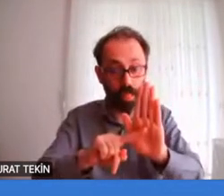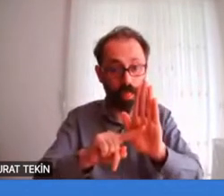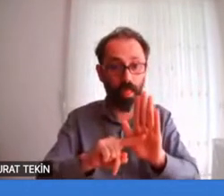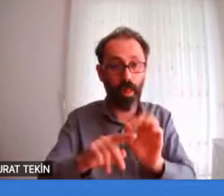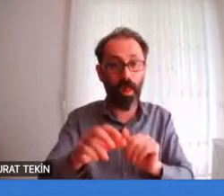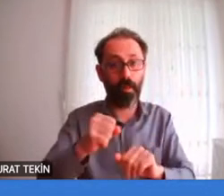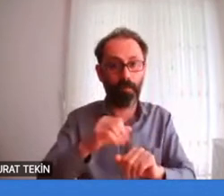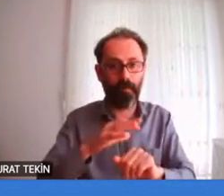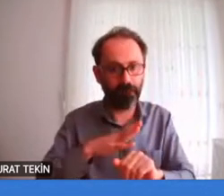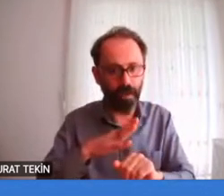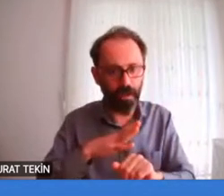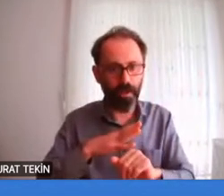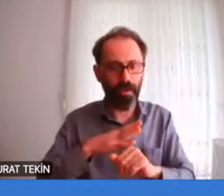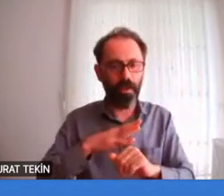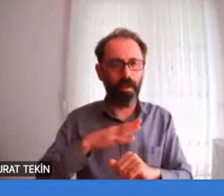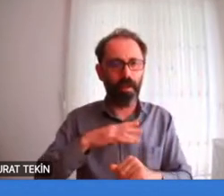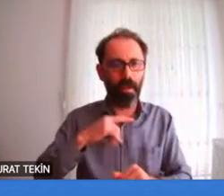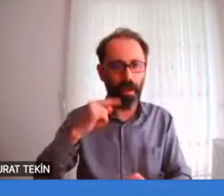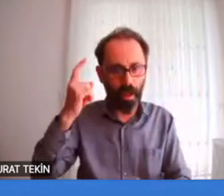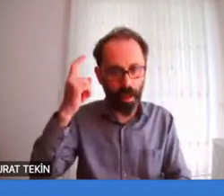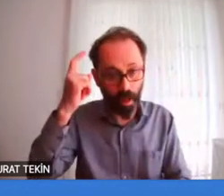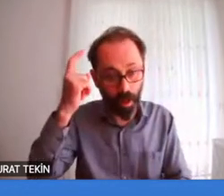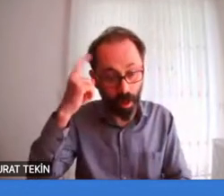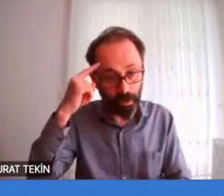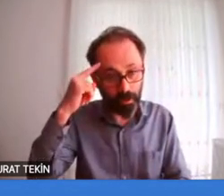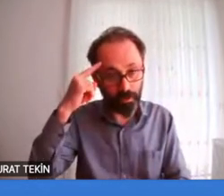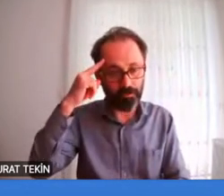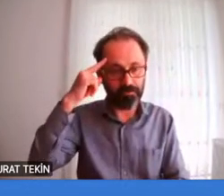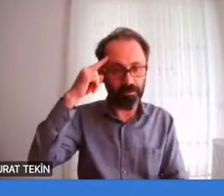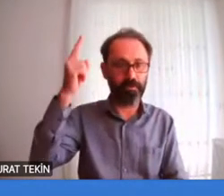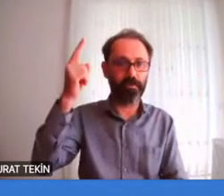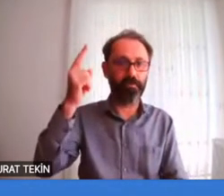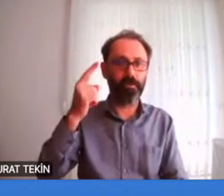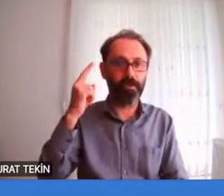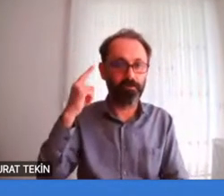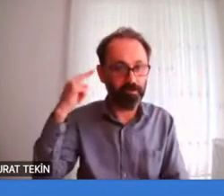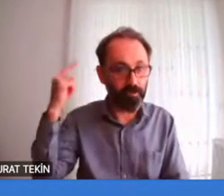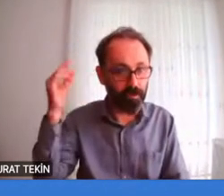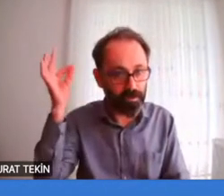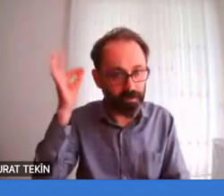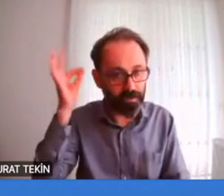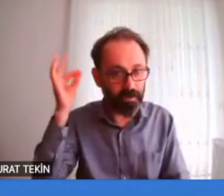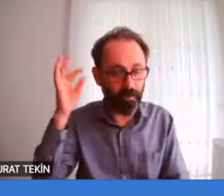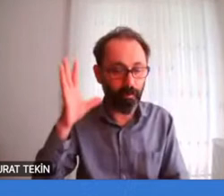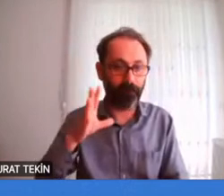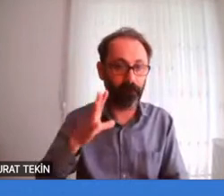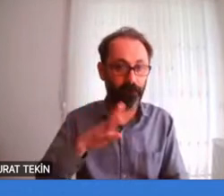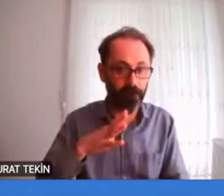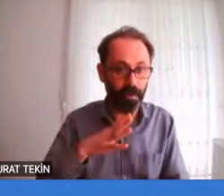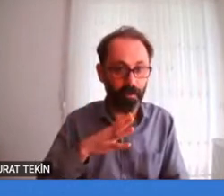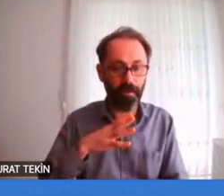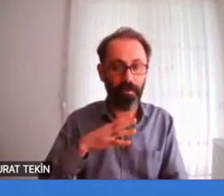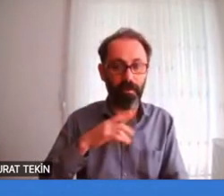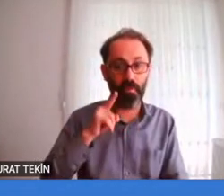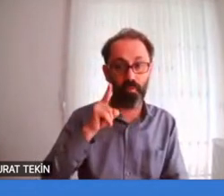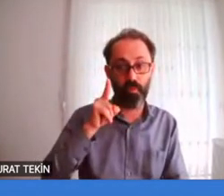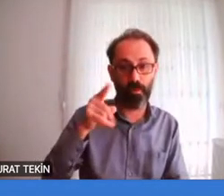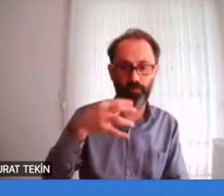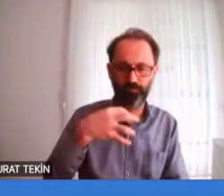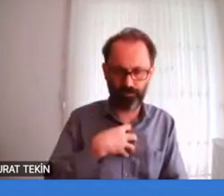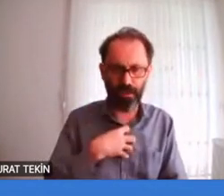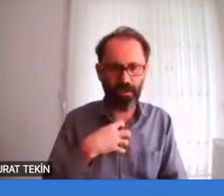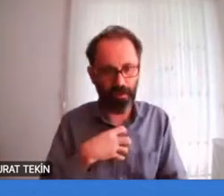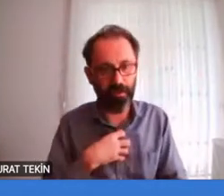dikkate aldıklarından dolayı da ona rol model aldıklarından dolayı da bu iş kolay oluyor. Kendi kendilerini bile motive